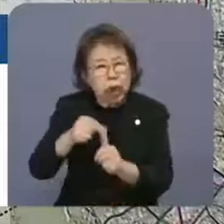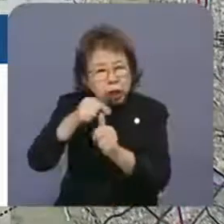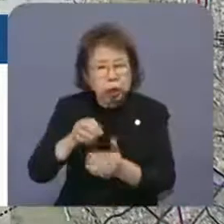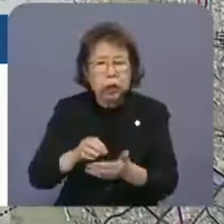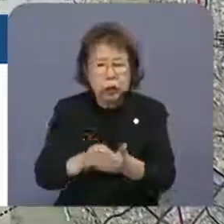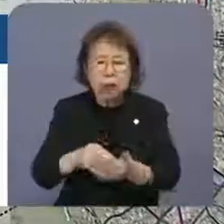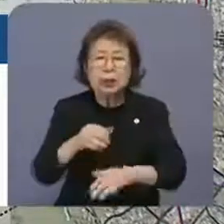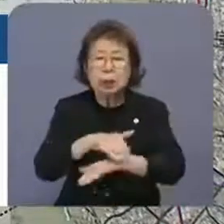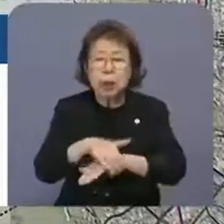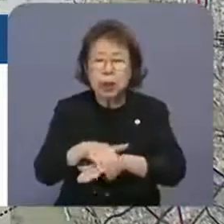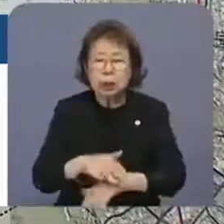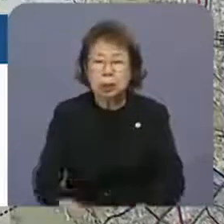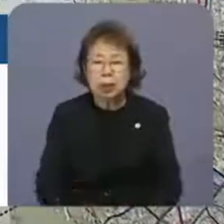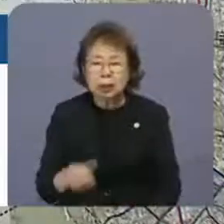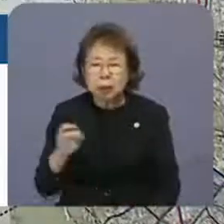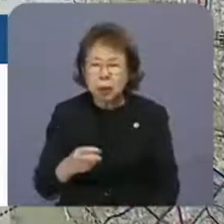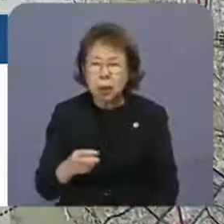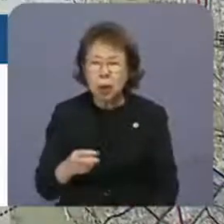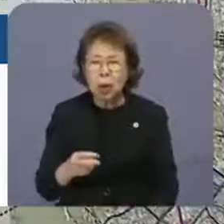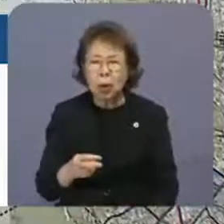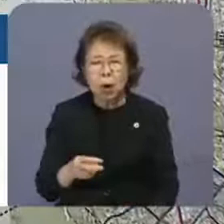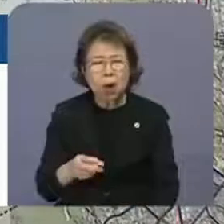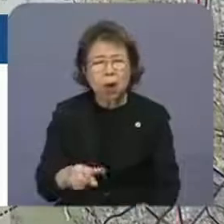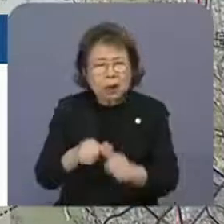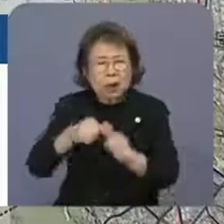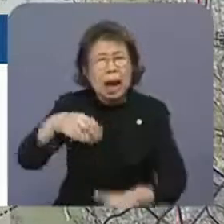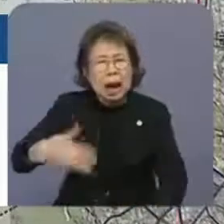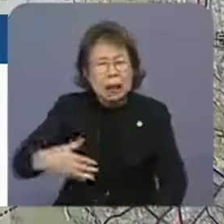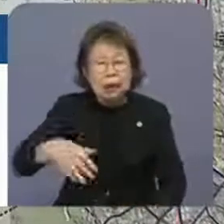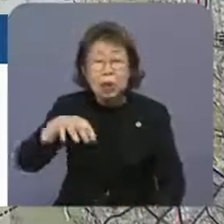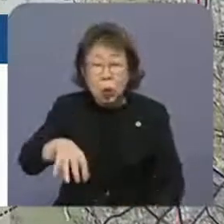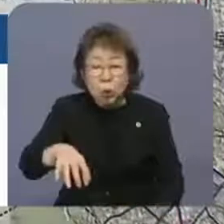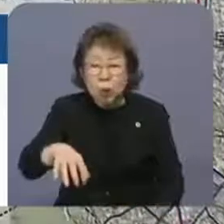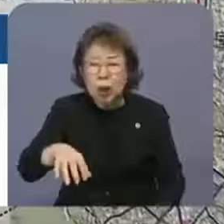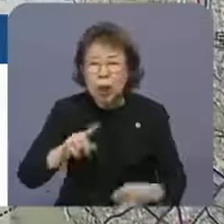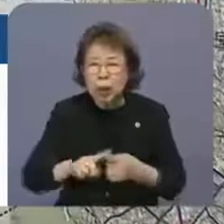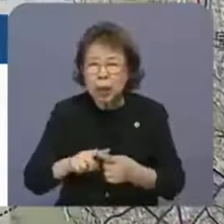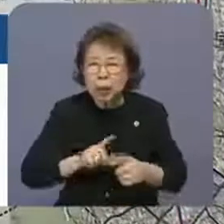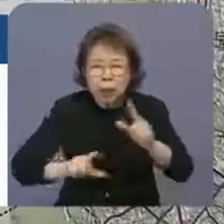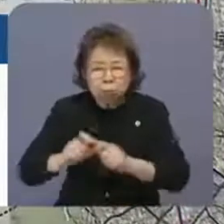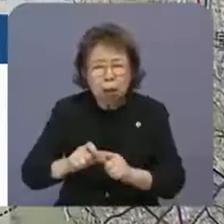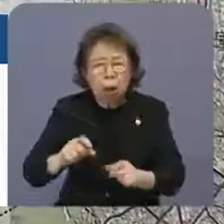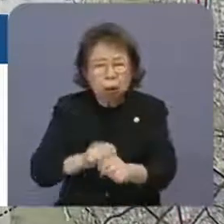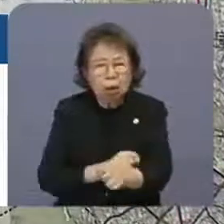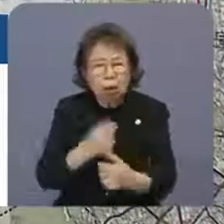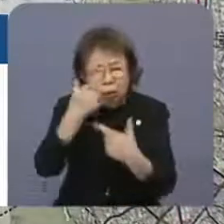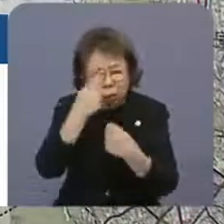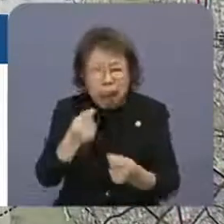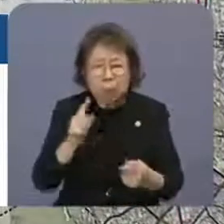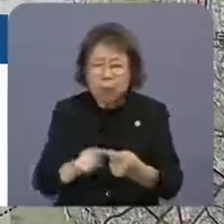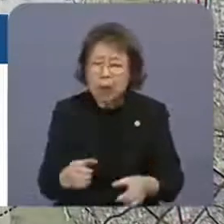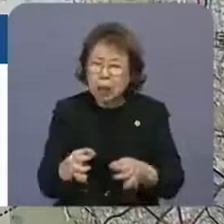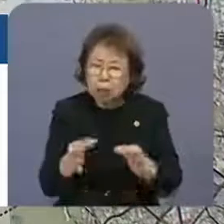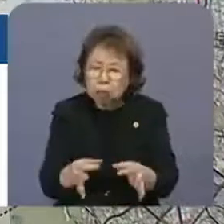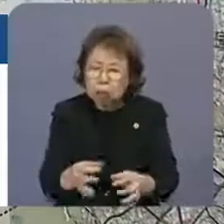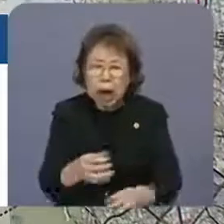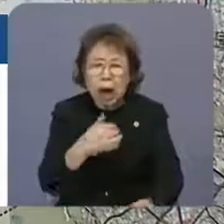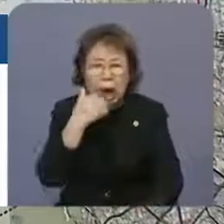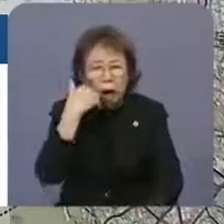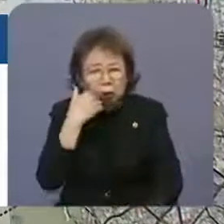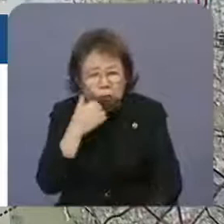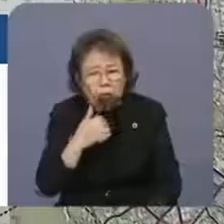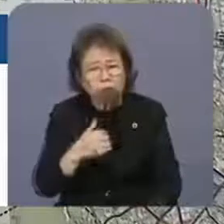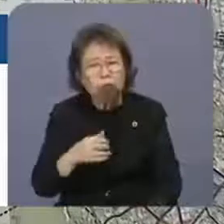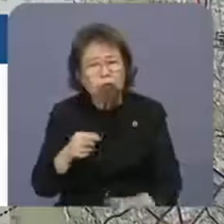생입니다 그리고 니슨 은 이 선생님의 허브 제 대해서는 그 제 평생의 맞는 투자나 지원시책 에 대해서